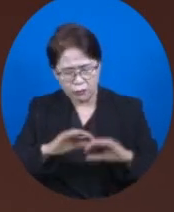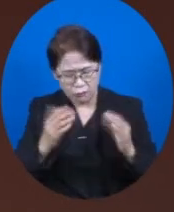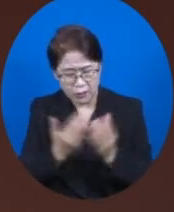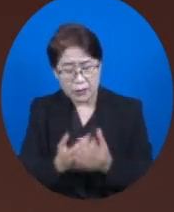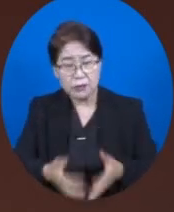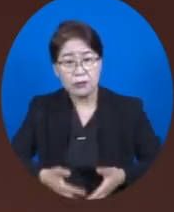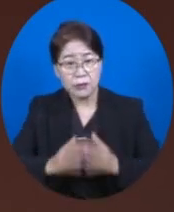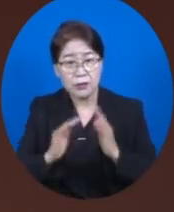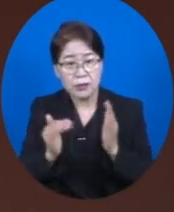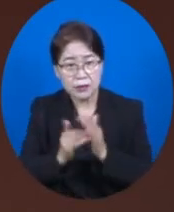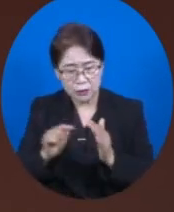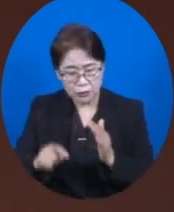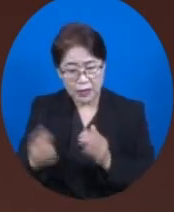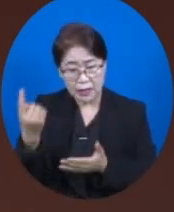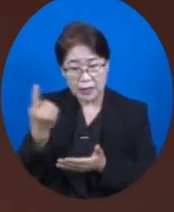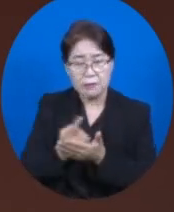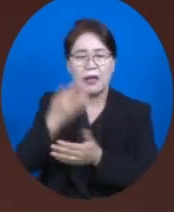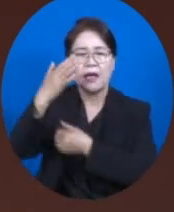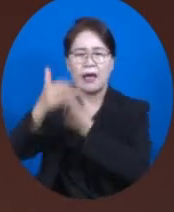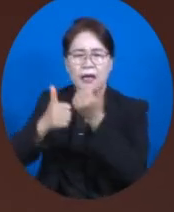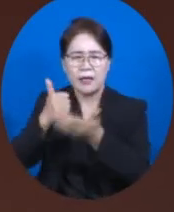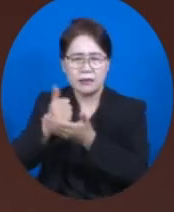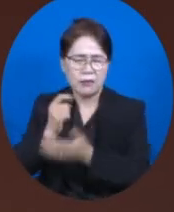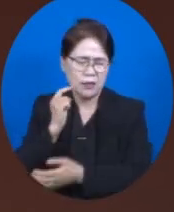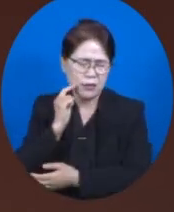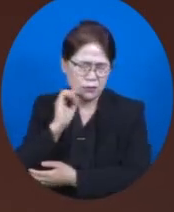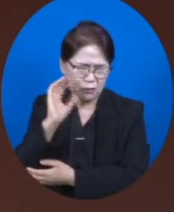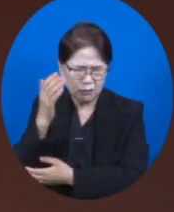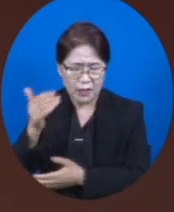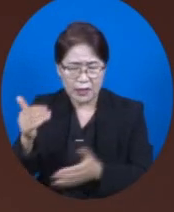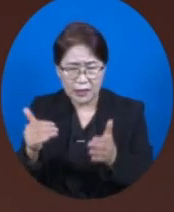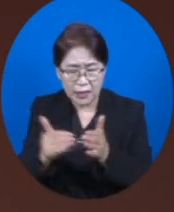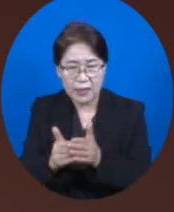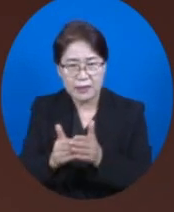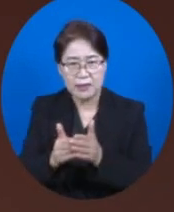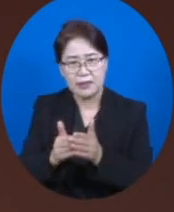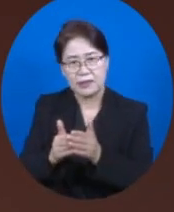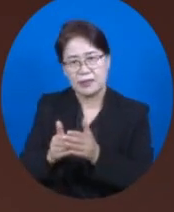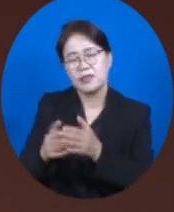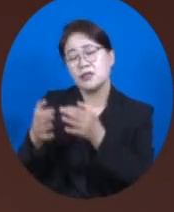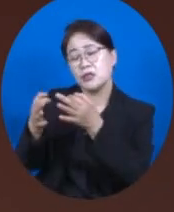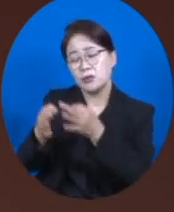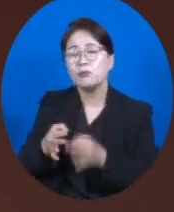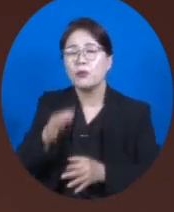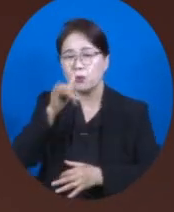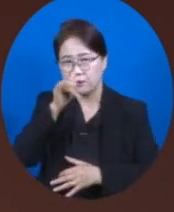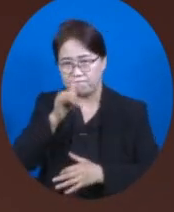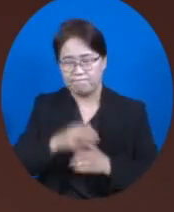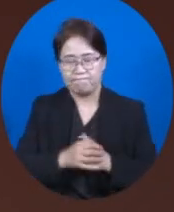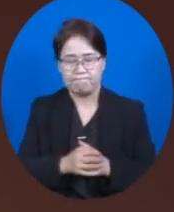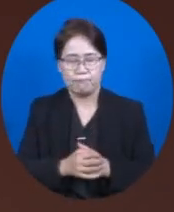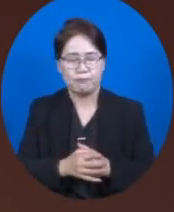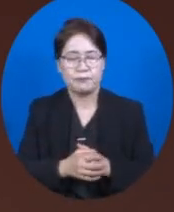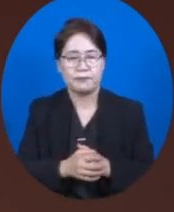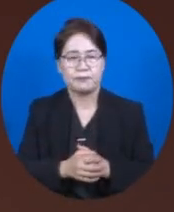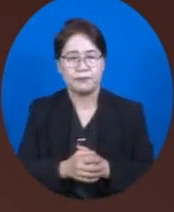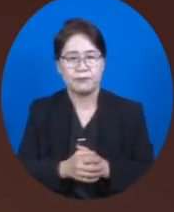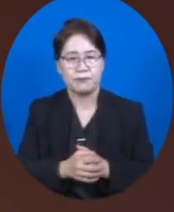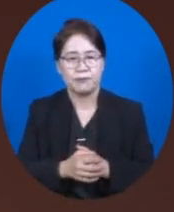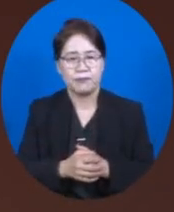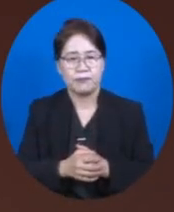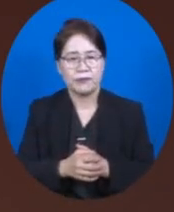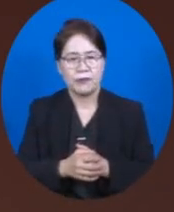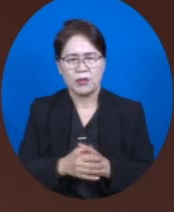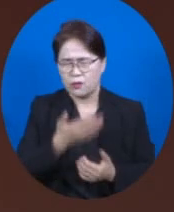그곳에 임할 하나님의 영광까지도 하나님의 눈은 보고 계셨다는 말입니다 자 여기서